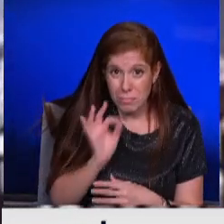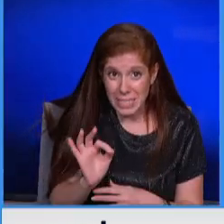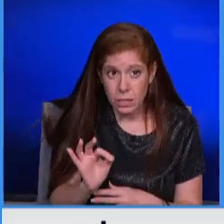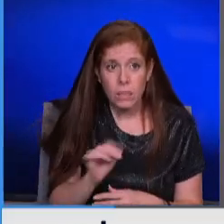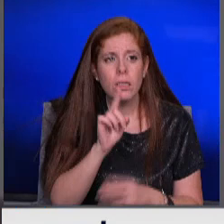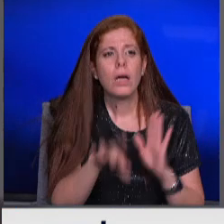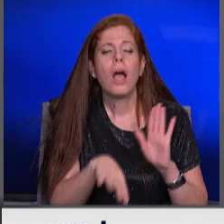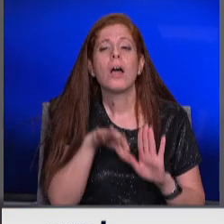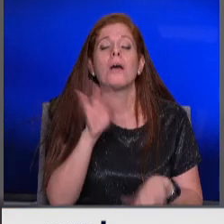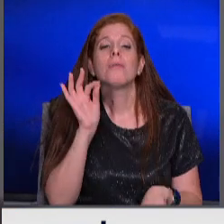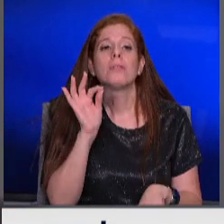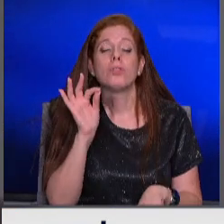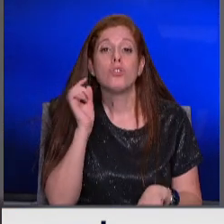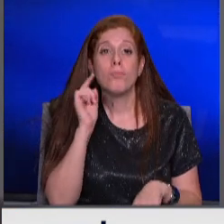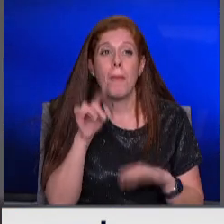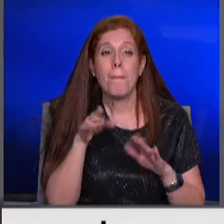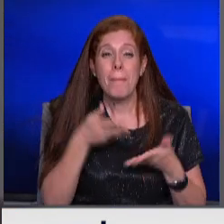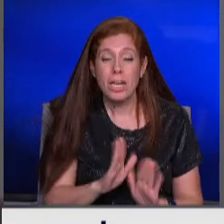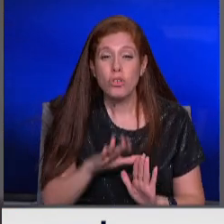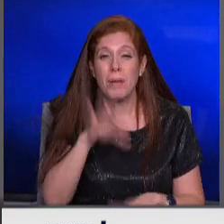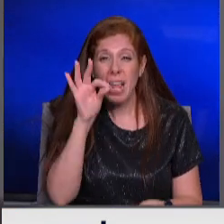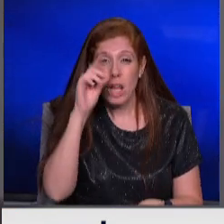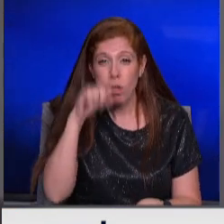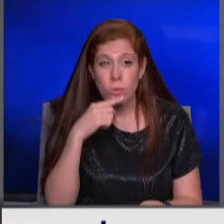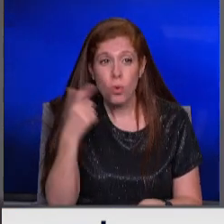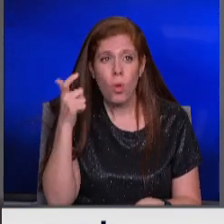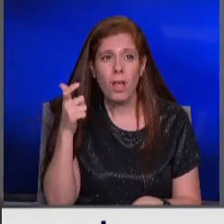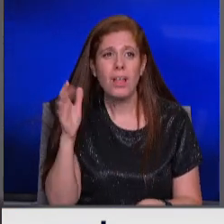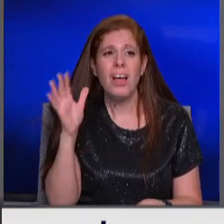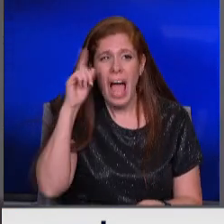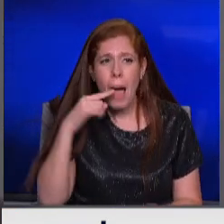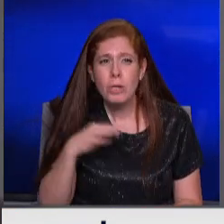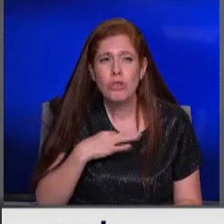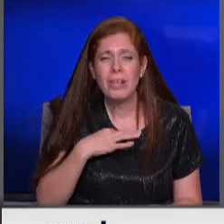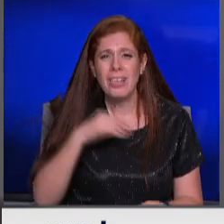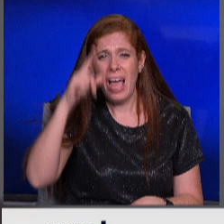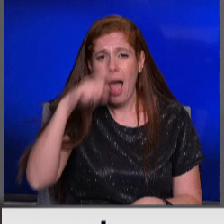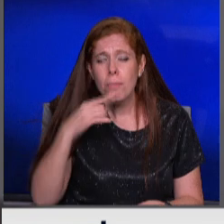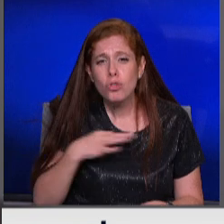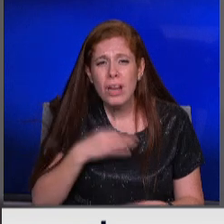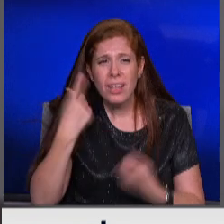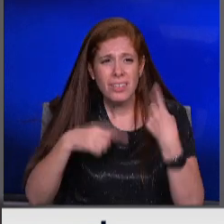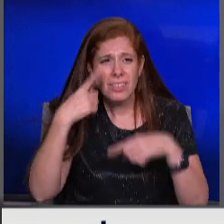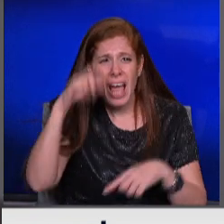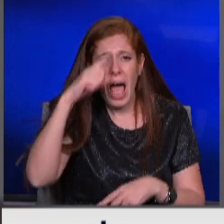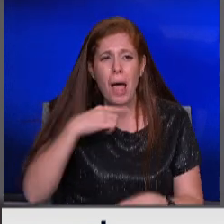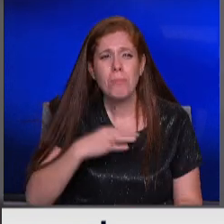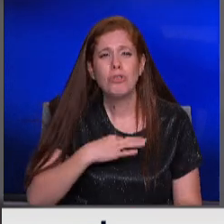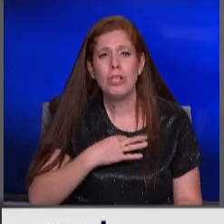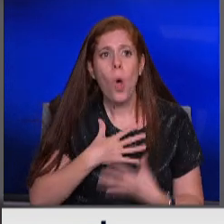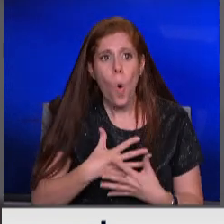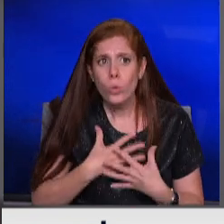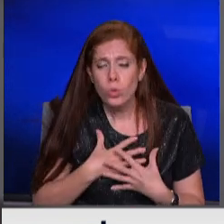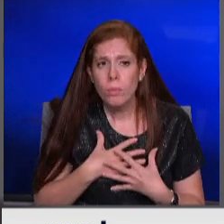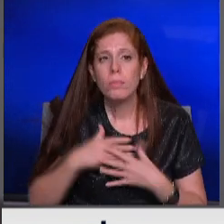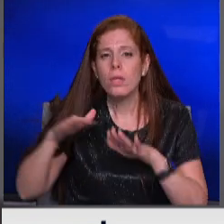בראשו בפיגוע ירי. אבא שלי! אבא שלי! אבא שלי, גברה! בואו נשם! תירגע, שם, תירגע!